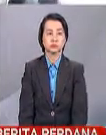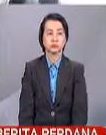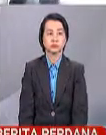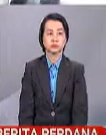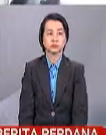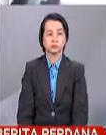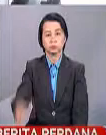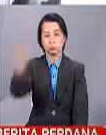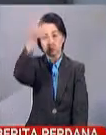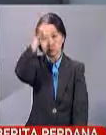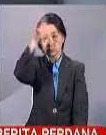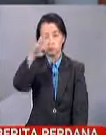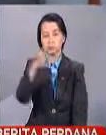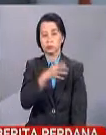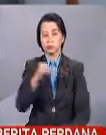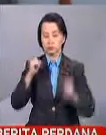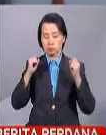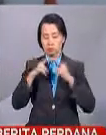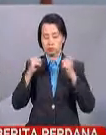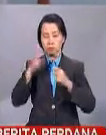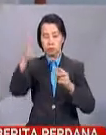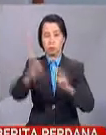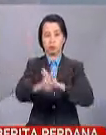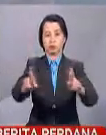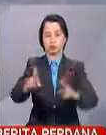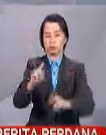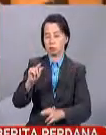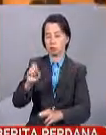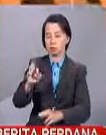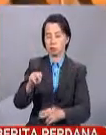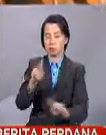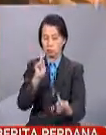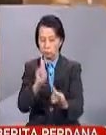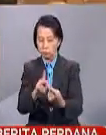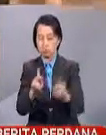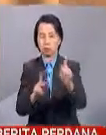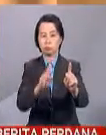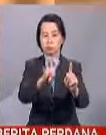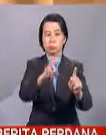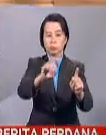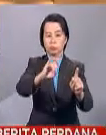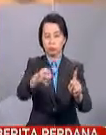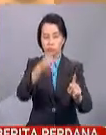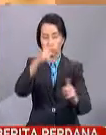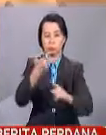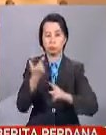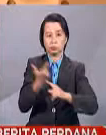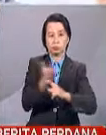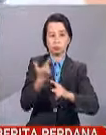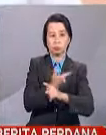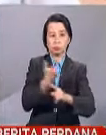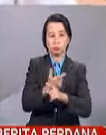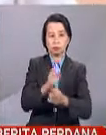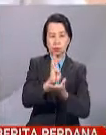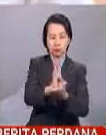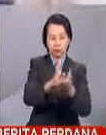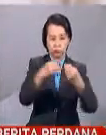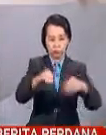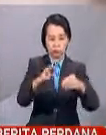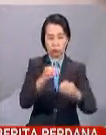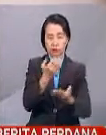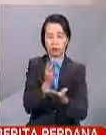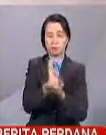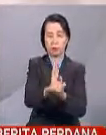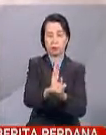Hai kerajaan dan status swasta akan turut menyediakan Grand padanan 140 juta Ringgit untuk sesi latihan subsidi penjual